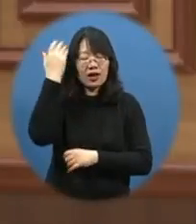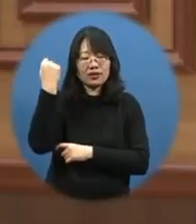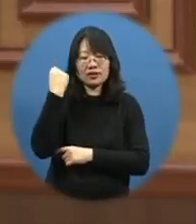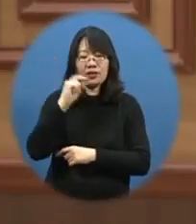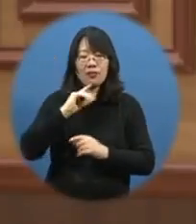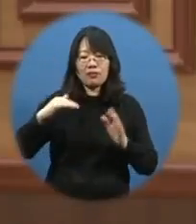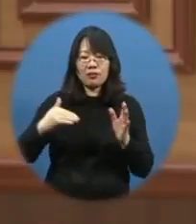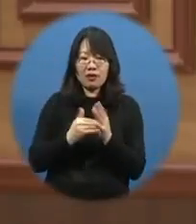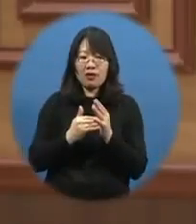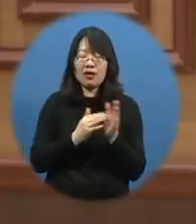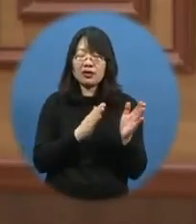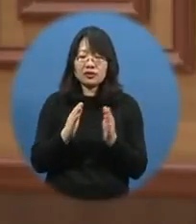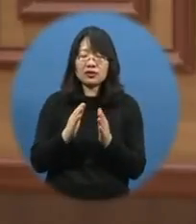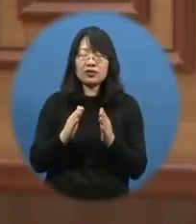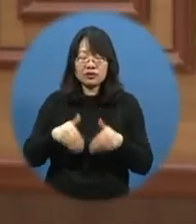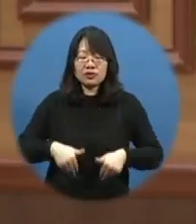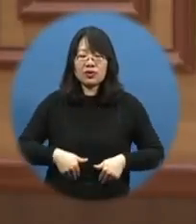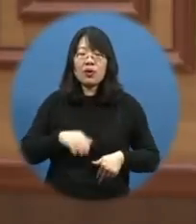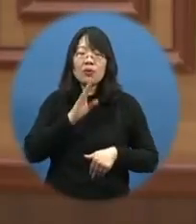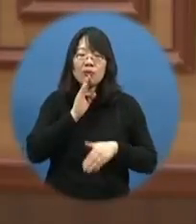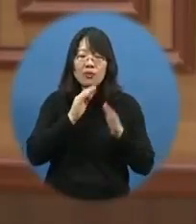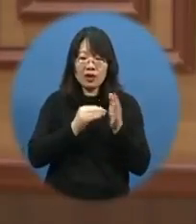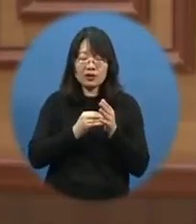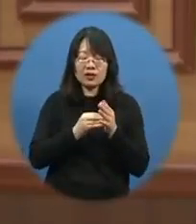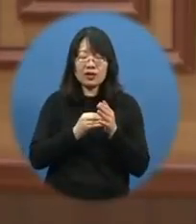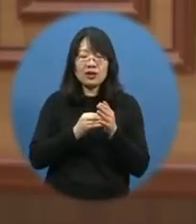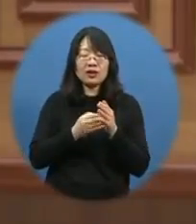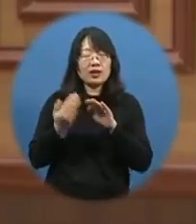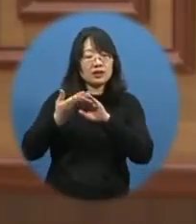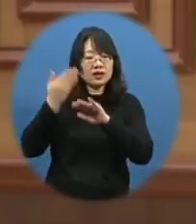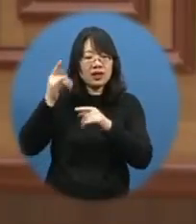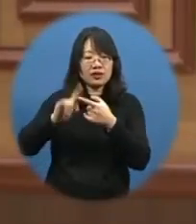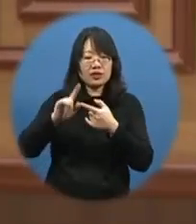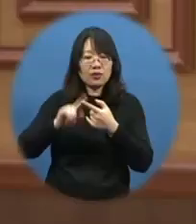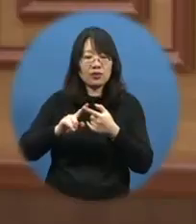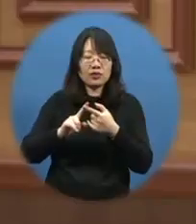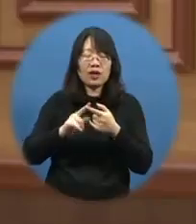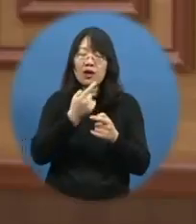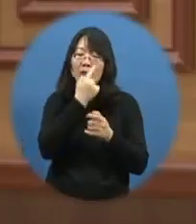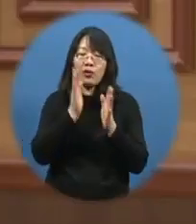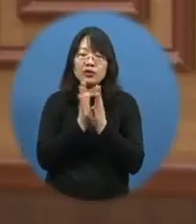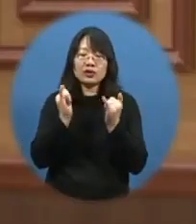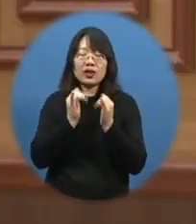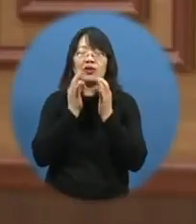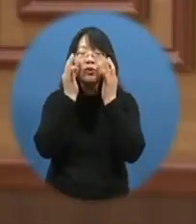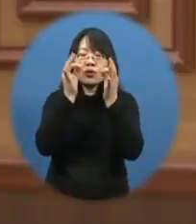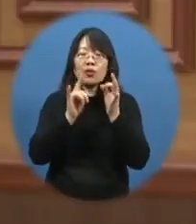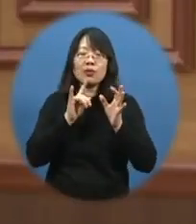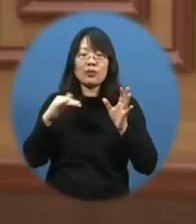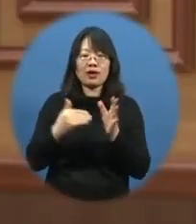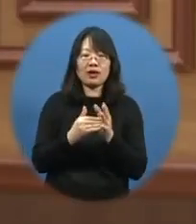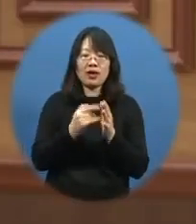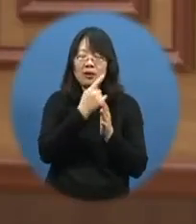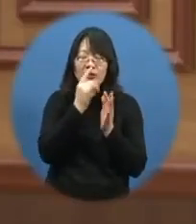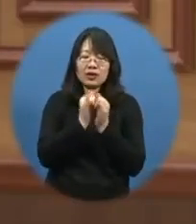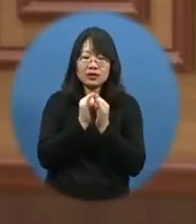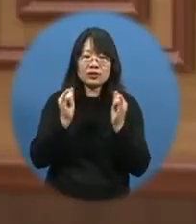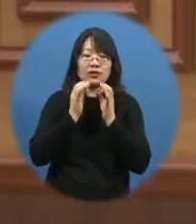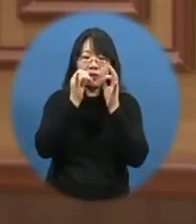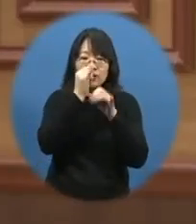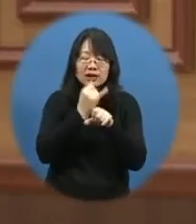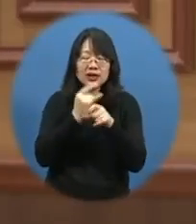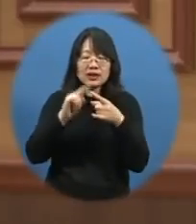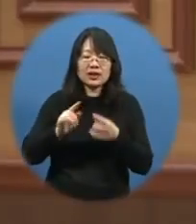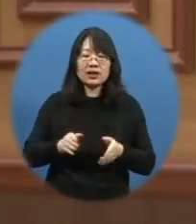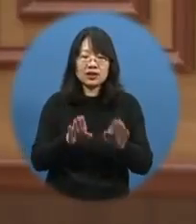네. 기초학력은 갖추게 해줘야 됩니다. 음흠. 그건 의미고 그 이상의 것은 본인의 노력이라는 얘기입니다. 음흠. 본인이 노력할 수